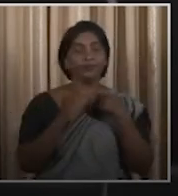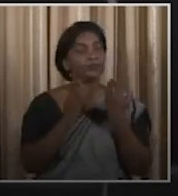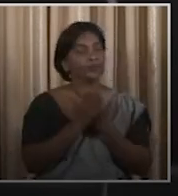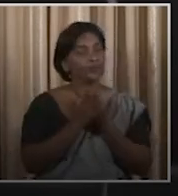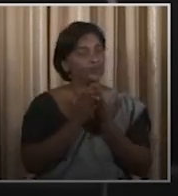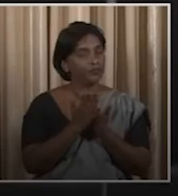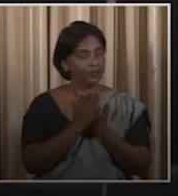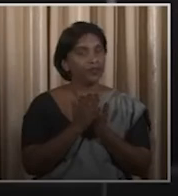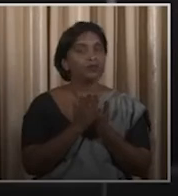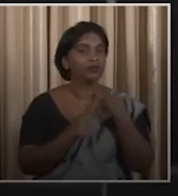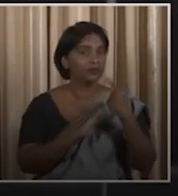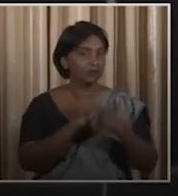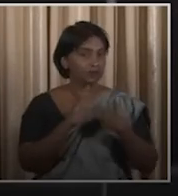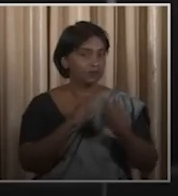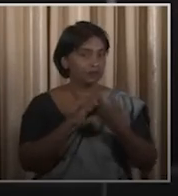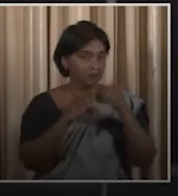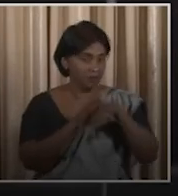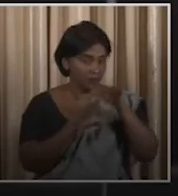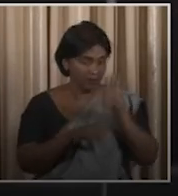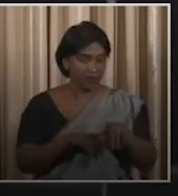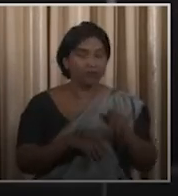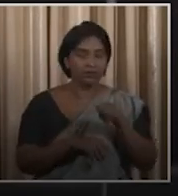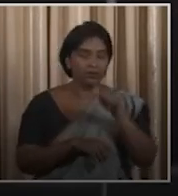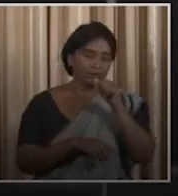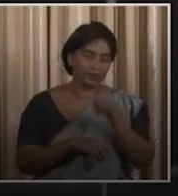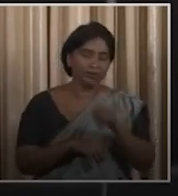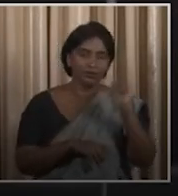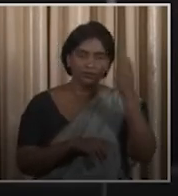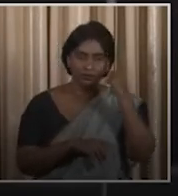සිනමාවක් අපේ රටේ තිබුණු බව නොරහස